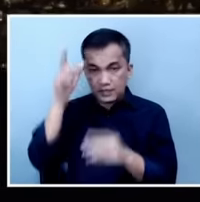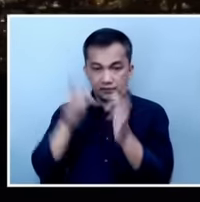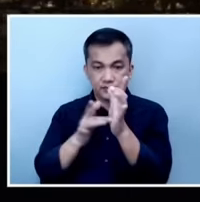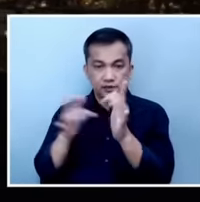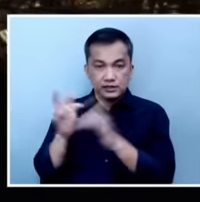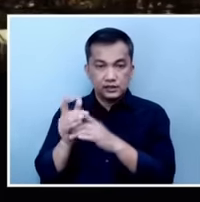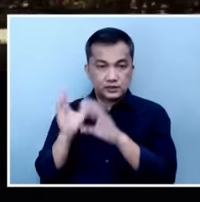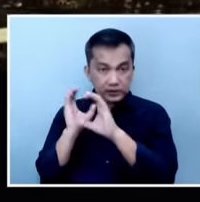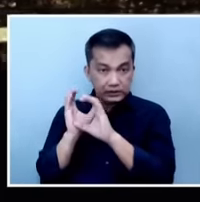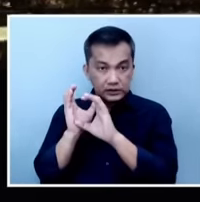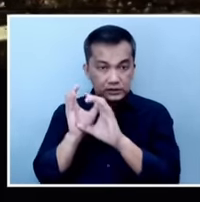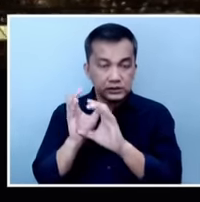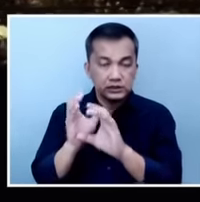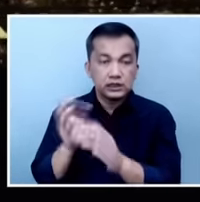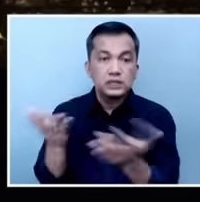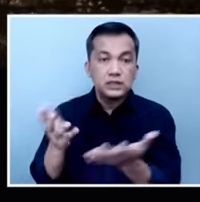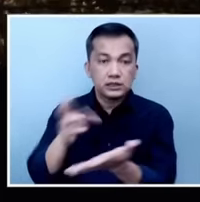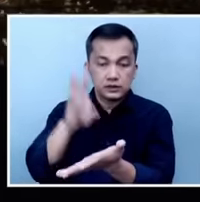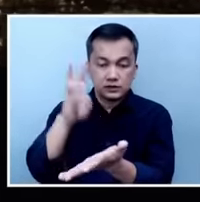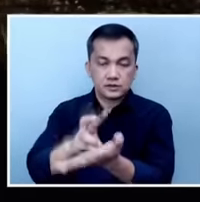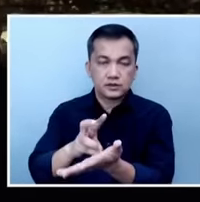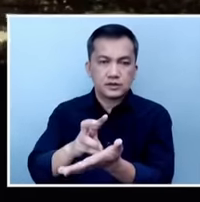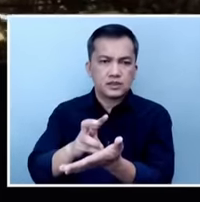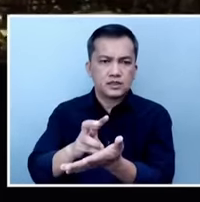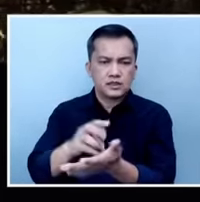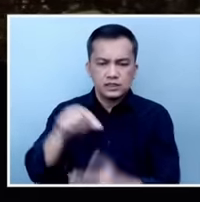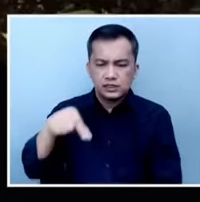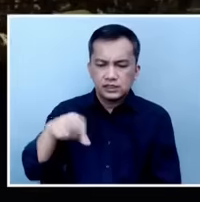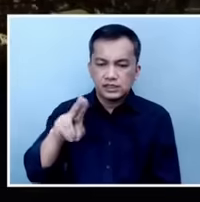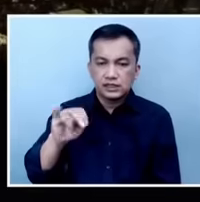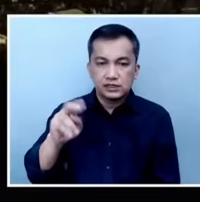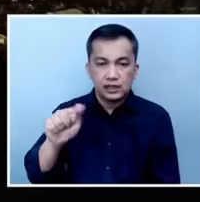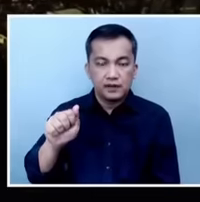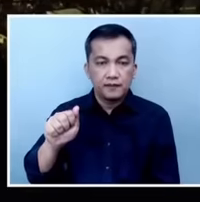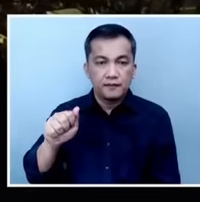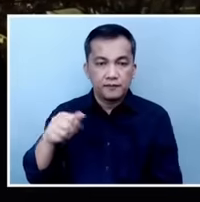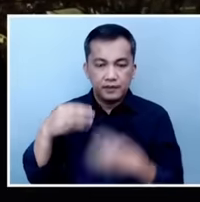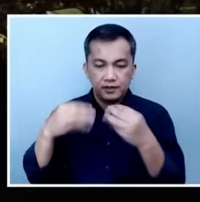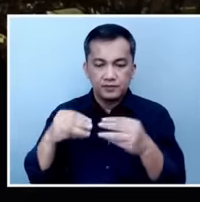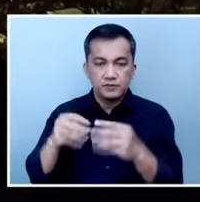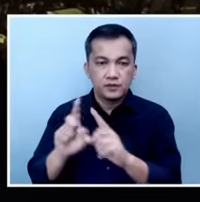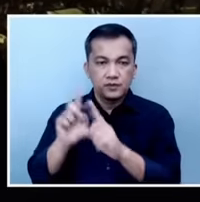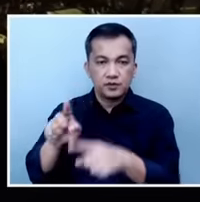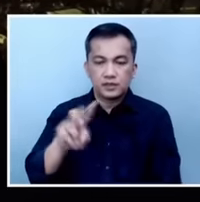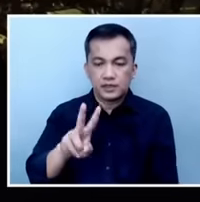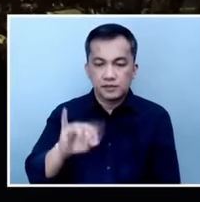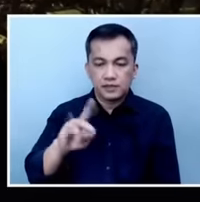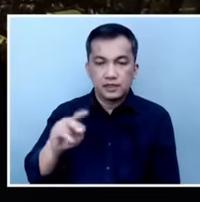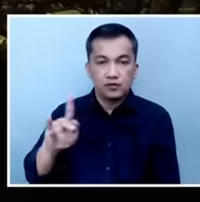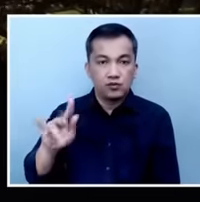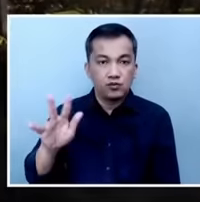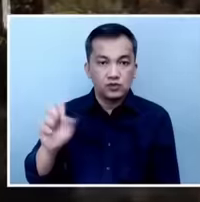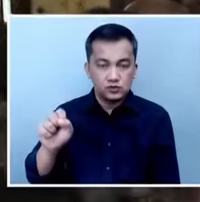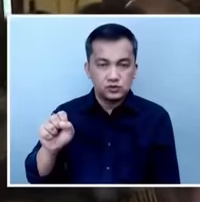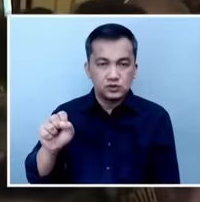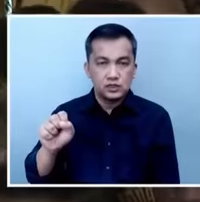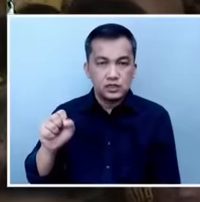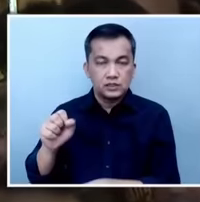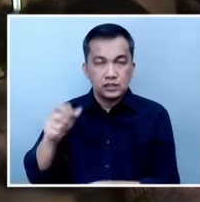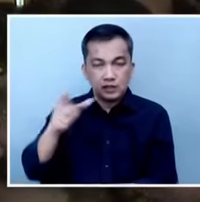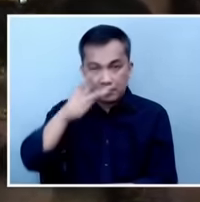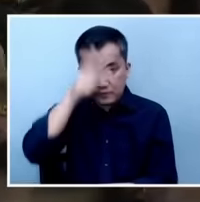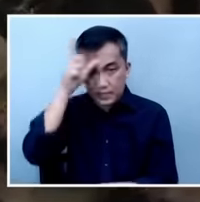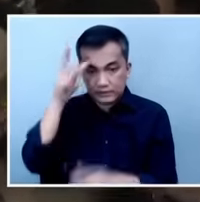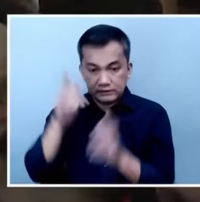Nazareno ay nasa may paligid na ng Quinta Market. At yan po papunta ng Villalobos ang naturang andas. Mga